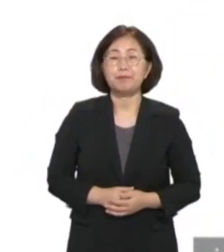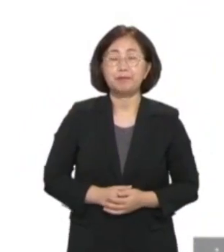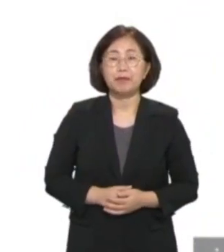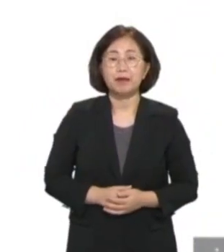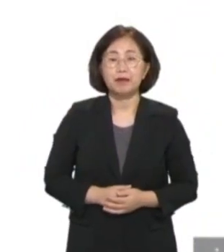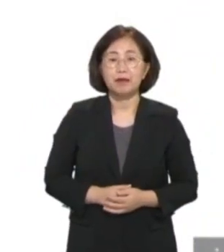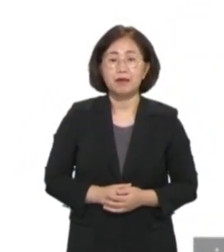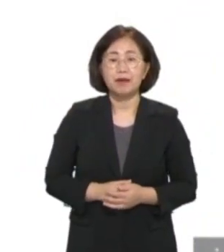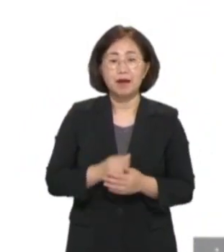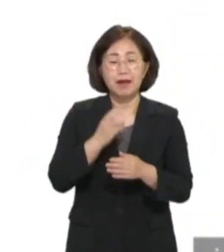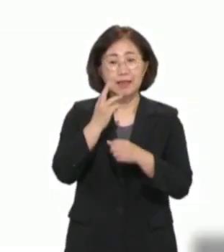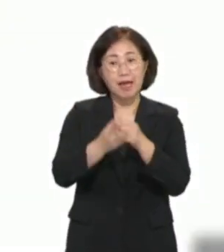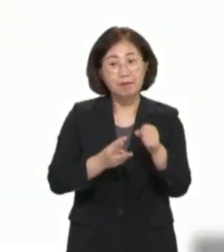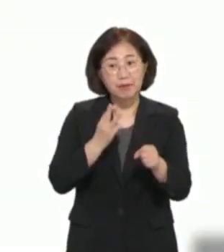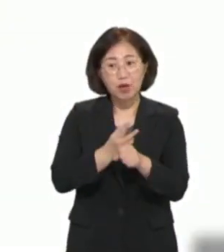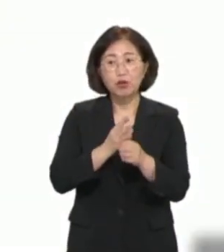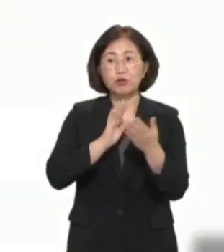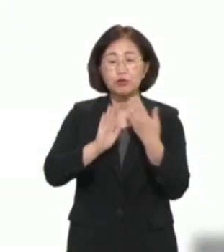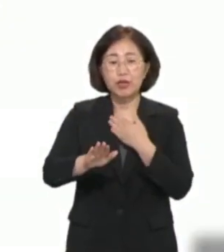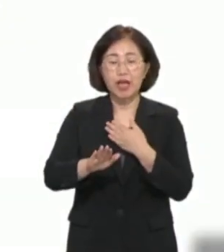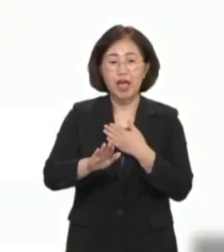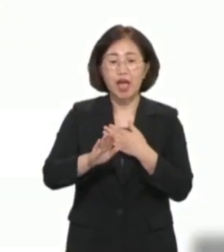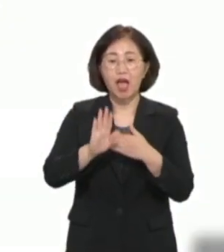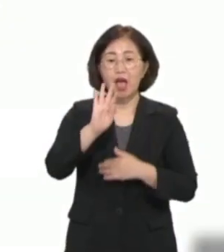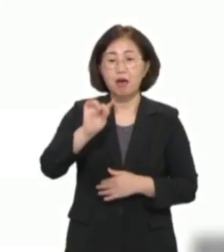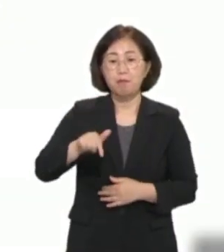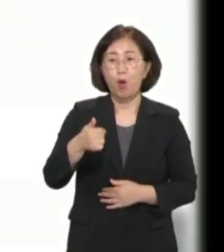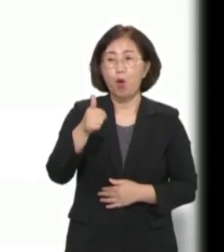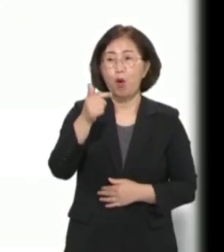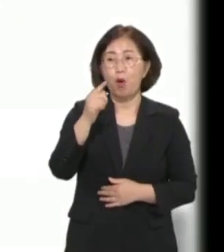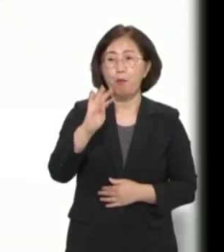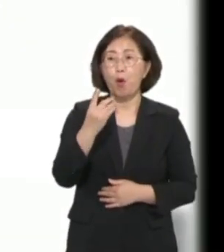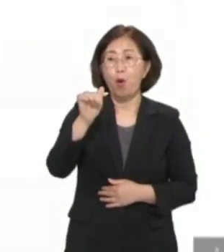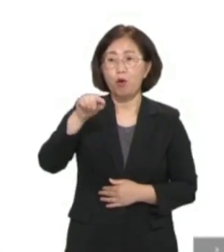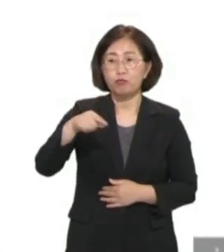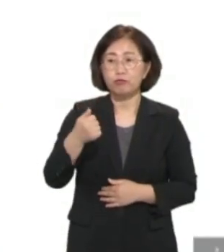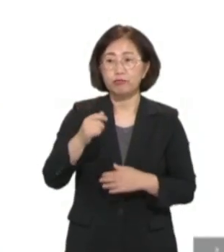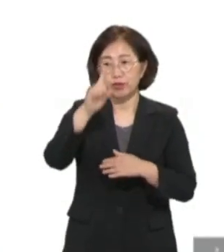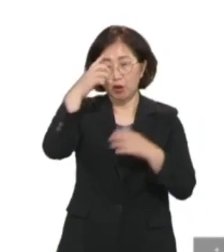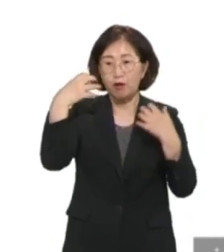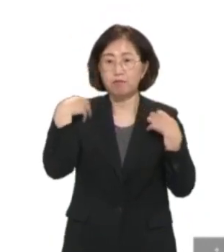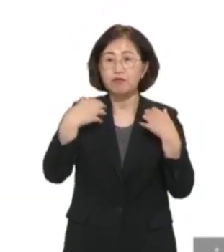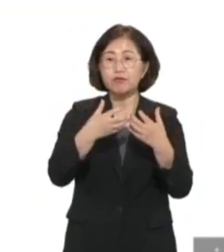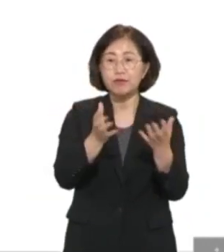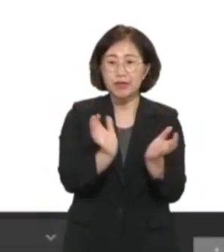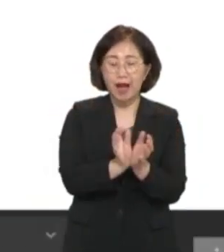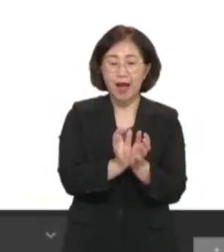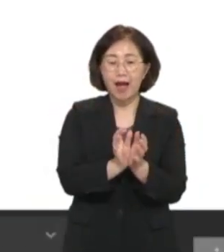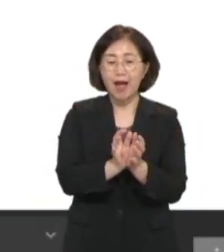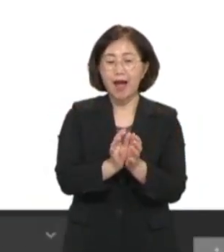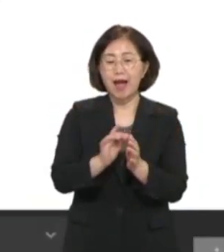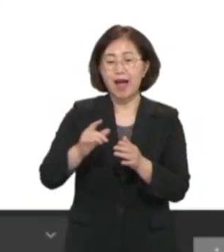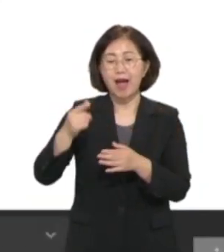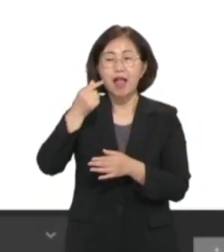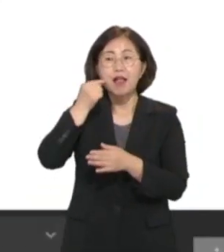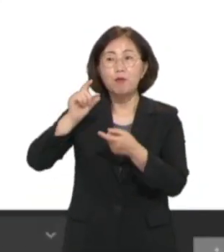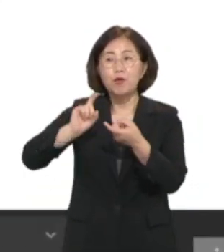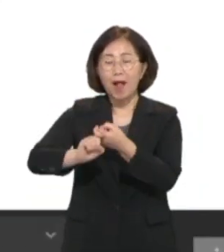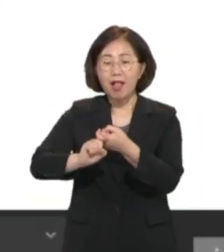그런데 그로부터 3년 만에 국가보훈부가 백 장군의 현충원 안장 정보에서 친일 문구를